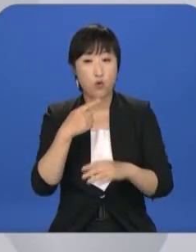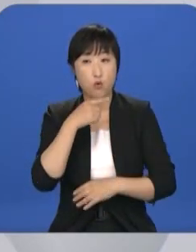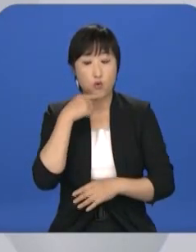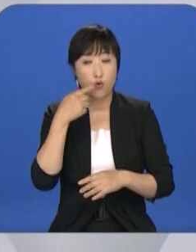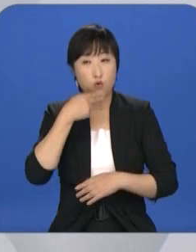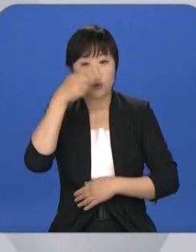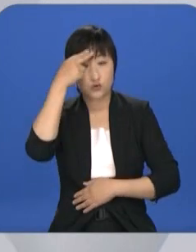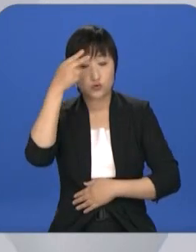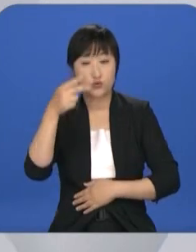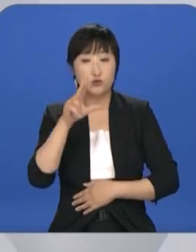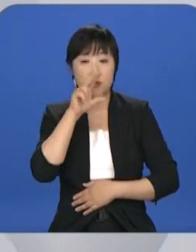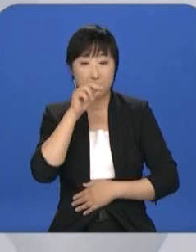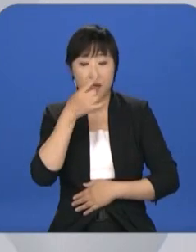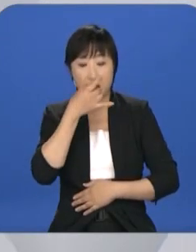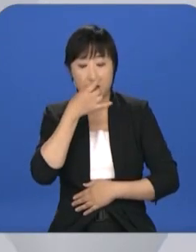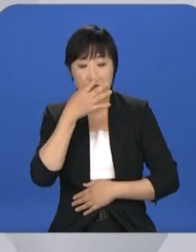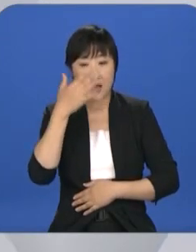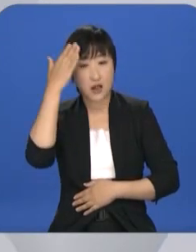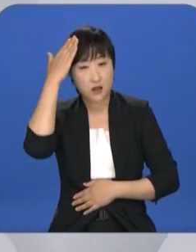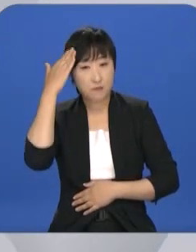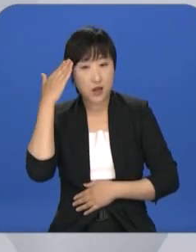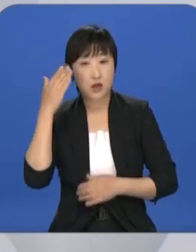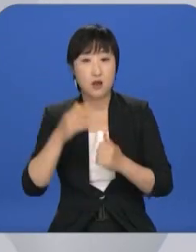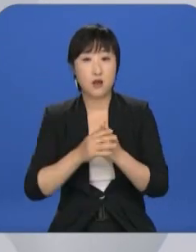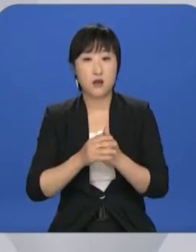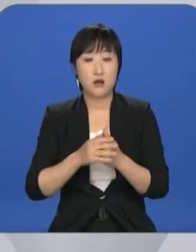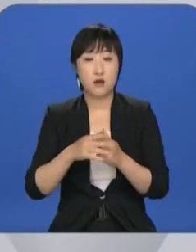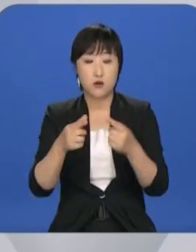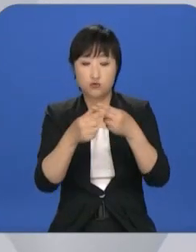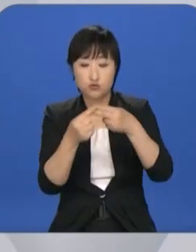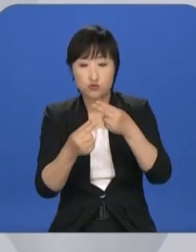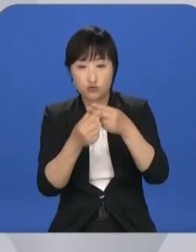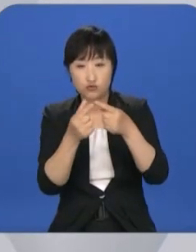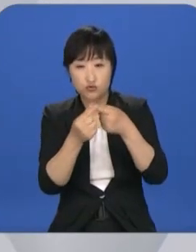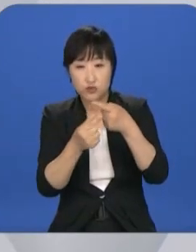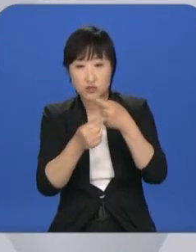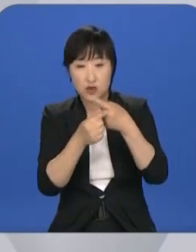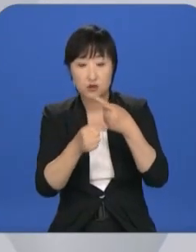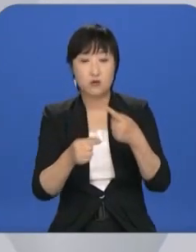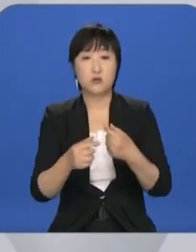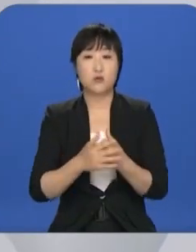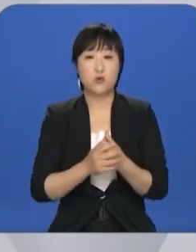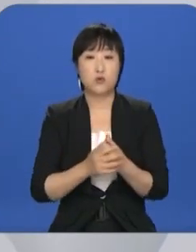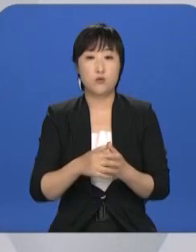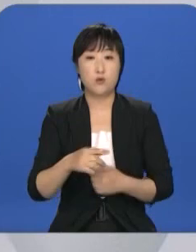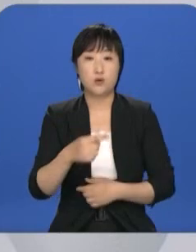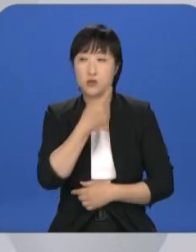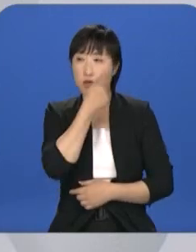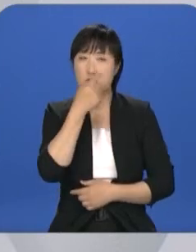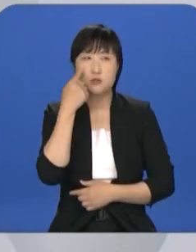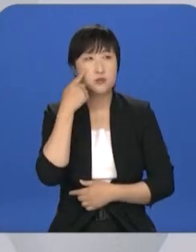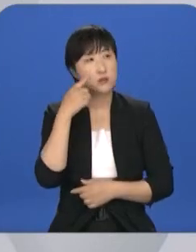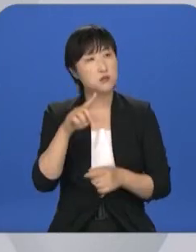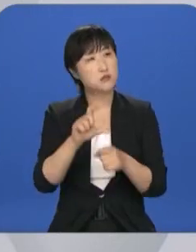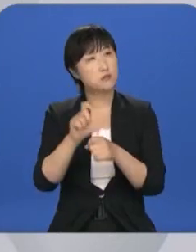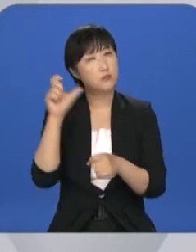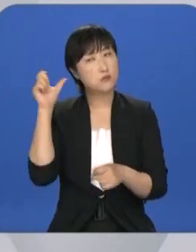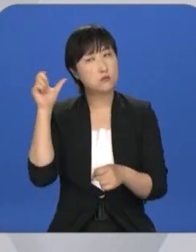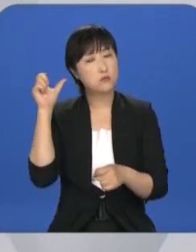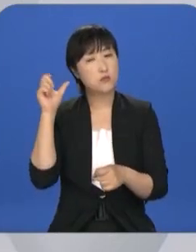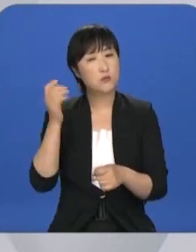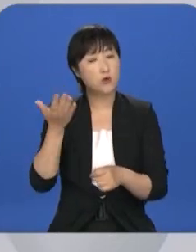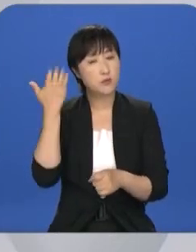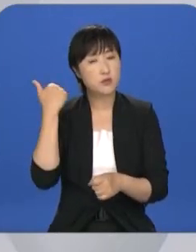대파, 검정쌀, 울금, 전복, 구기자가 등록돼 있고 인증제 또한 홍주가 인증이 한 15년 이전부터